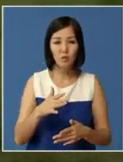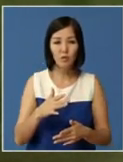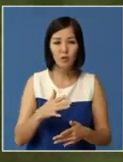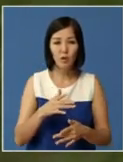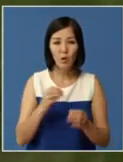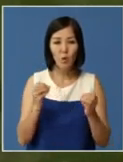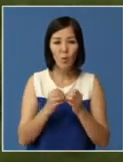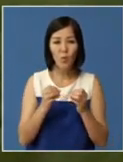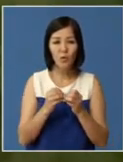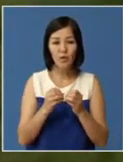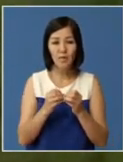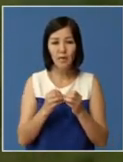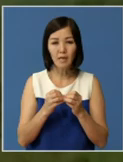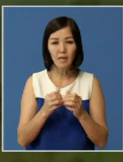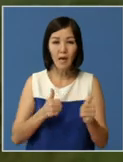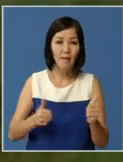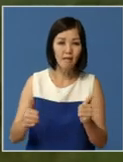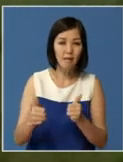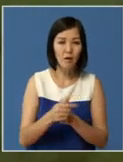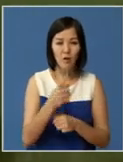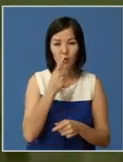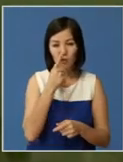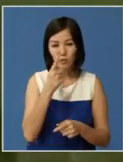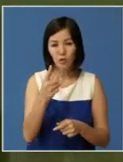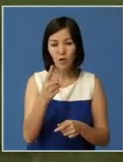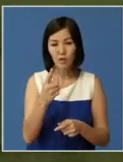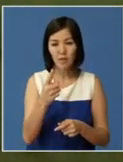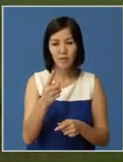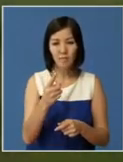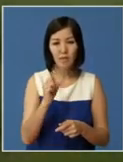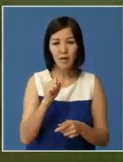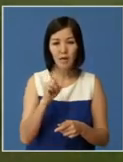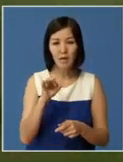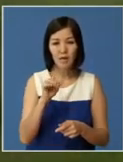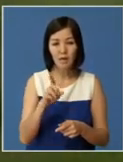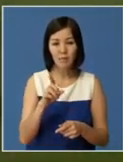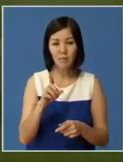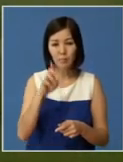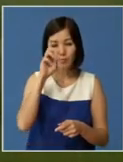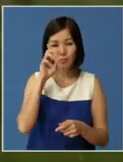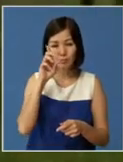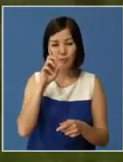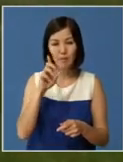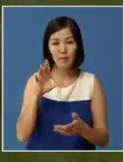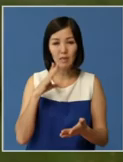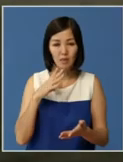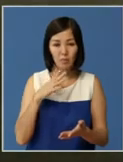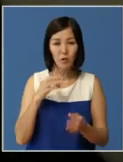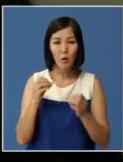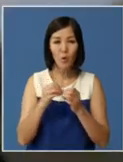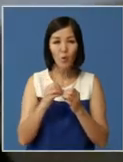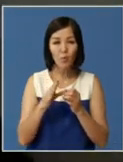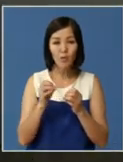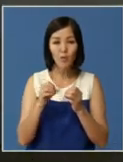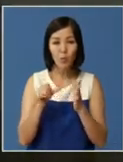10 шақтысы ғана мәреден өткен. Осындай ұзақ шақырымдық бәйгелер тек араб жерінде ғана болады екен. Ол жақта жылқылар 15-16 сағатта